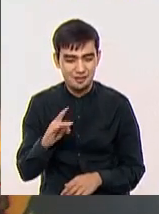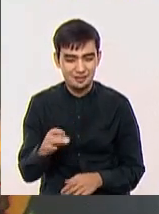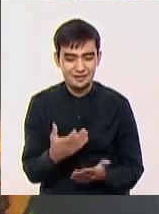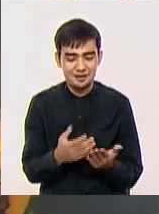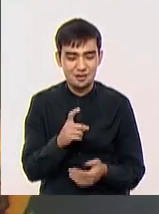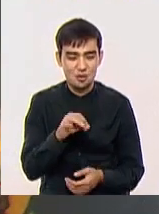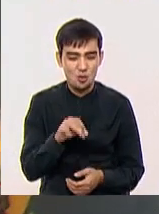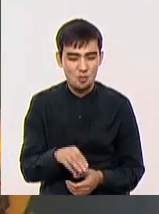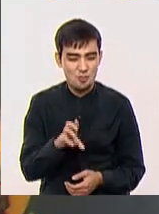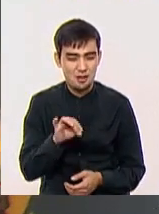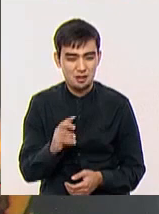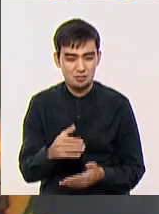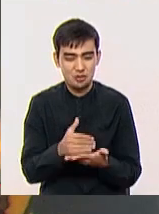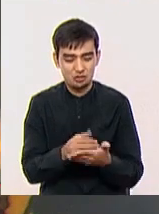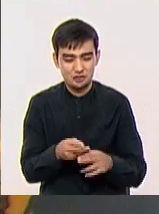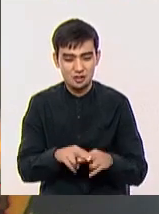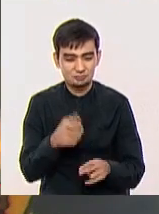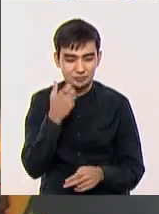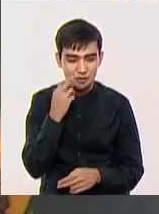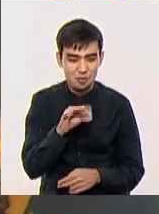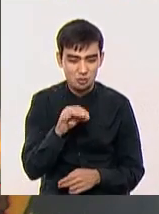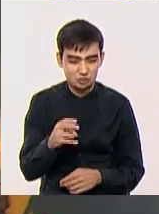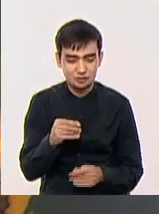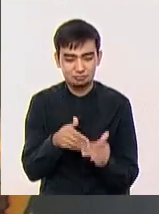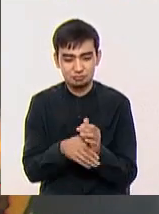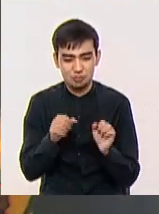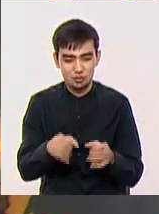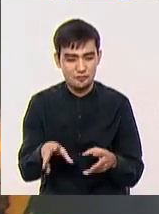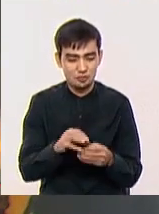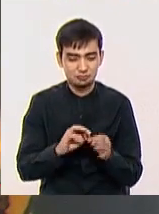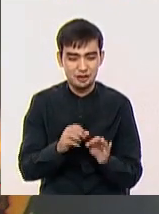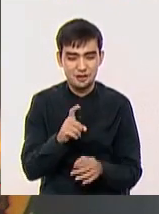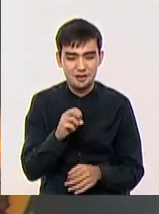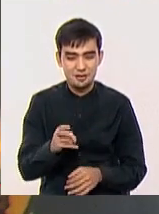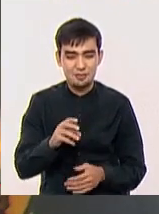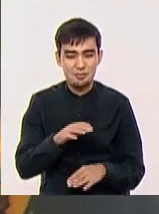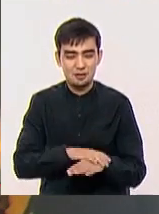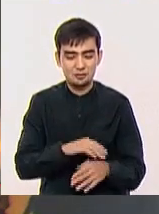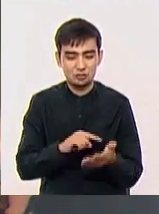Халык-Хомбанк. Зарабатывайте бонусы везде и тратьте их на все. Все подробности на халыкбанк.кз.